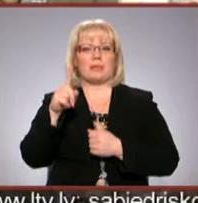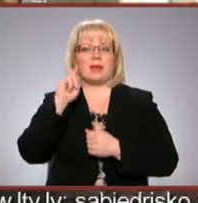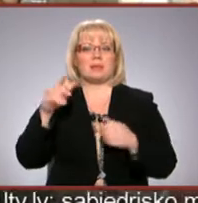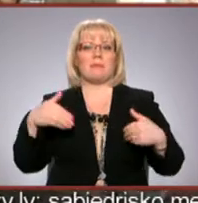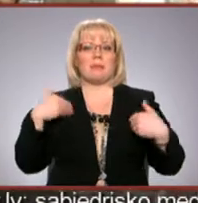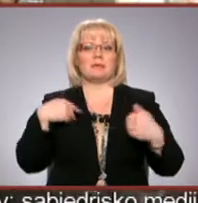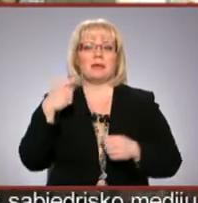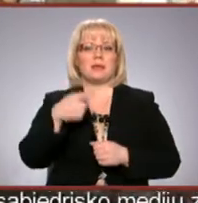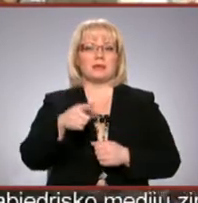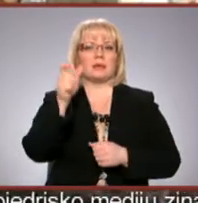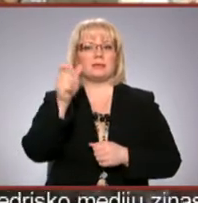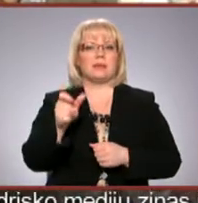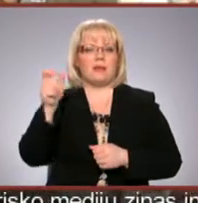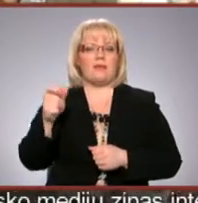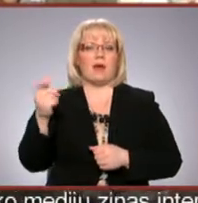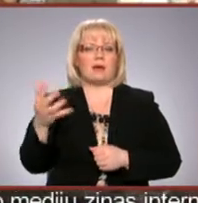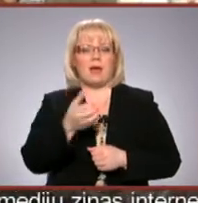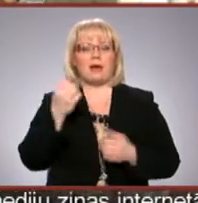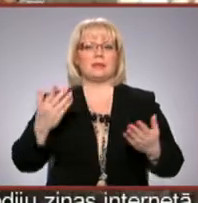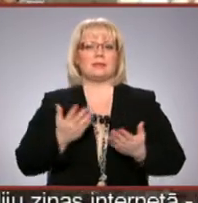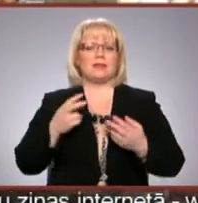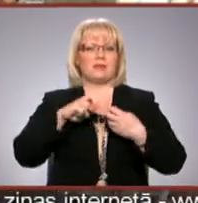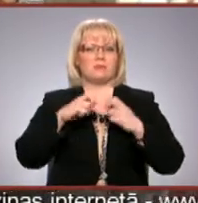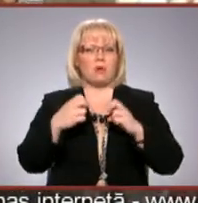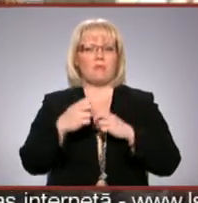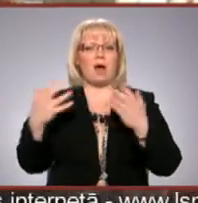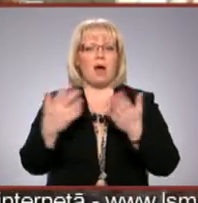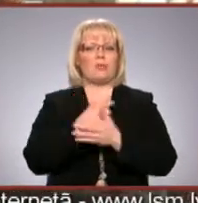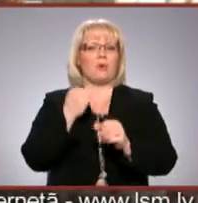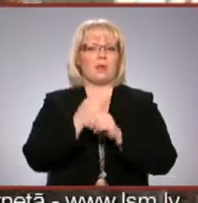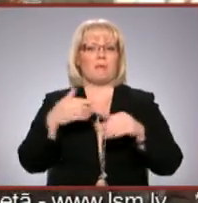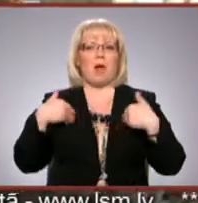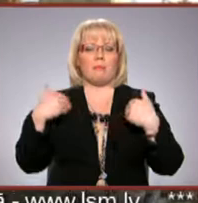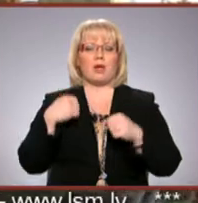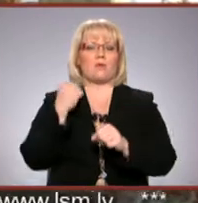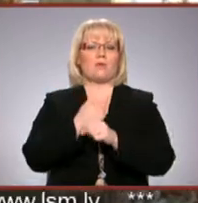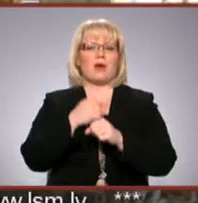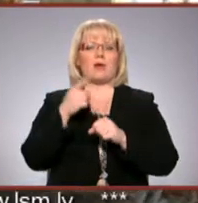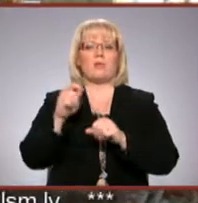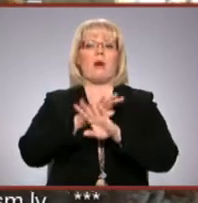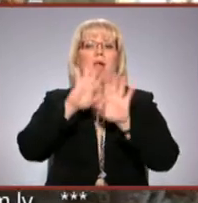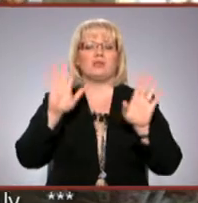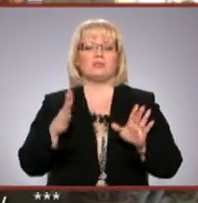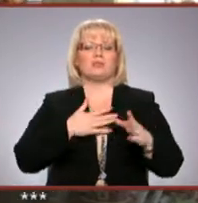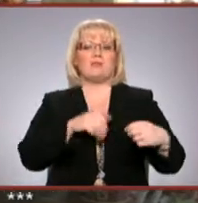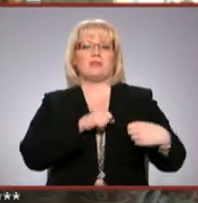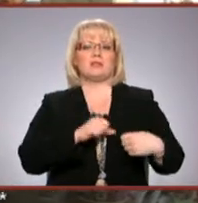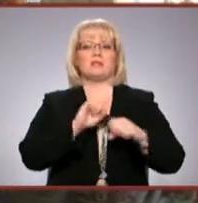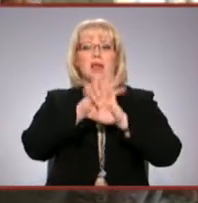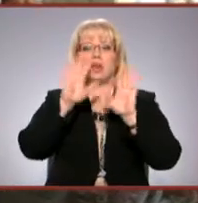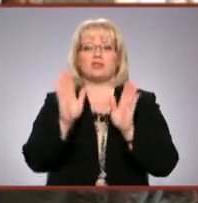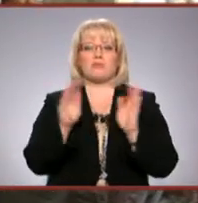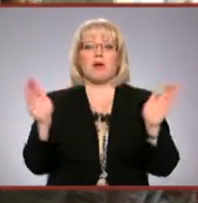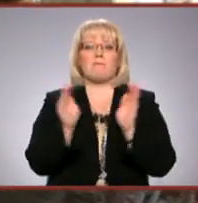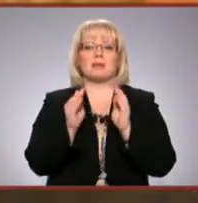viss tas, ka cilvēki ar dzīves problēmām atrod darbā prieku un to dara ar lielu tādu gaišumu un to savu sirds gaišumu caur šīm mazām